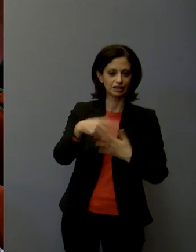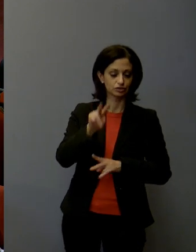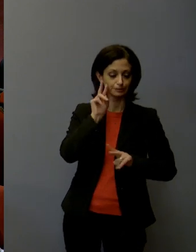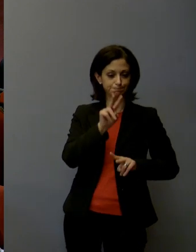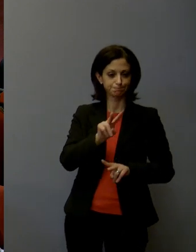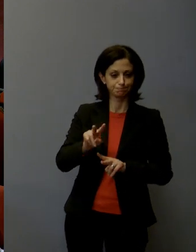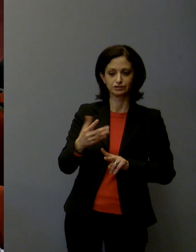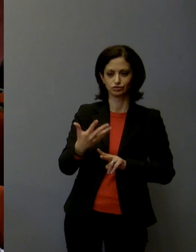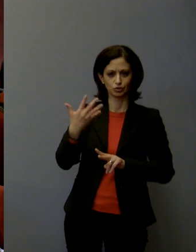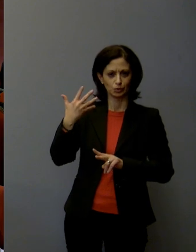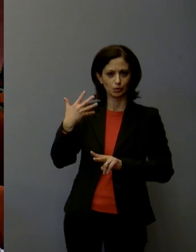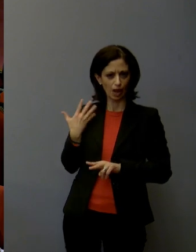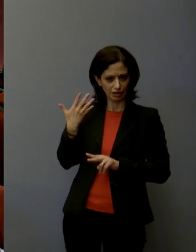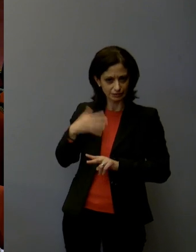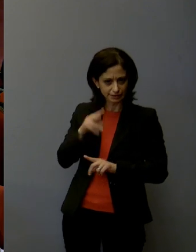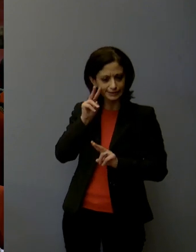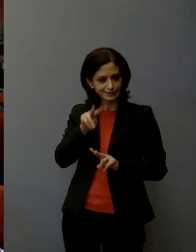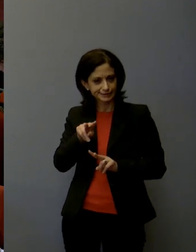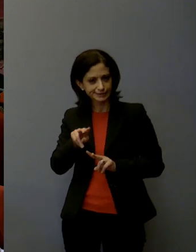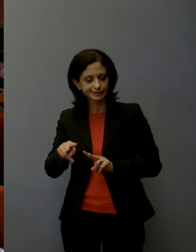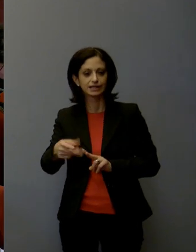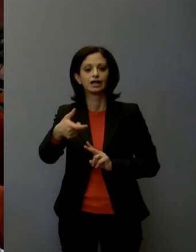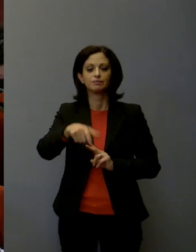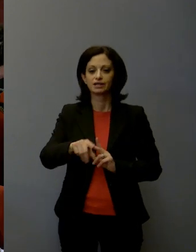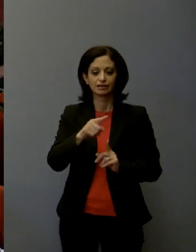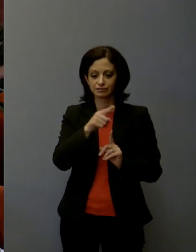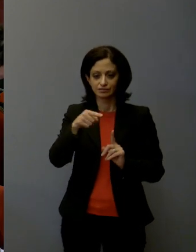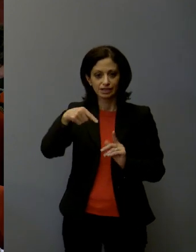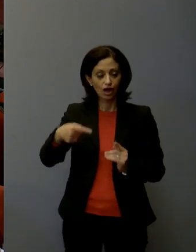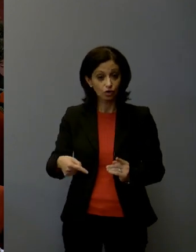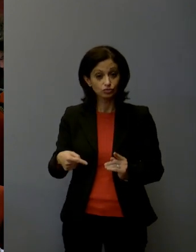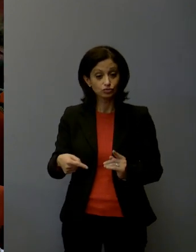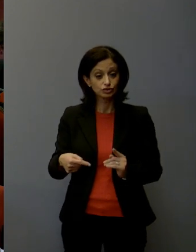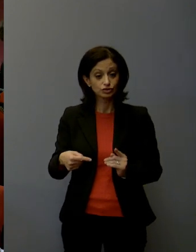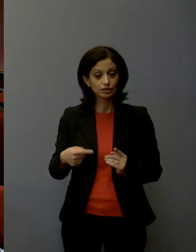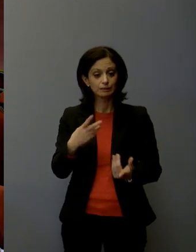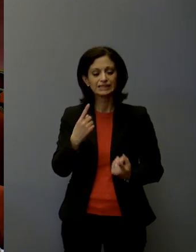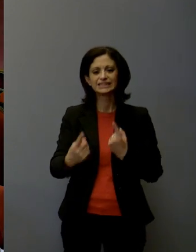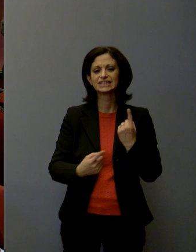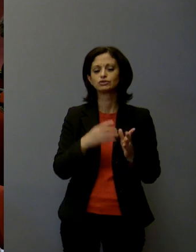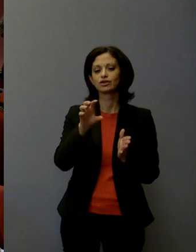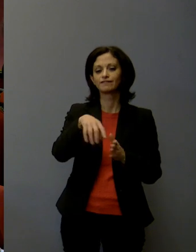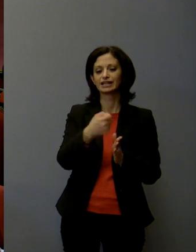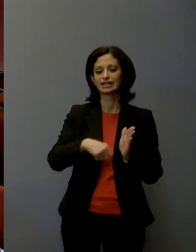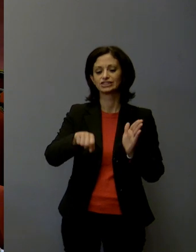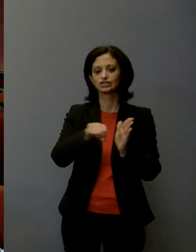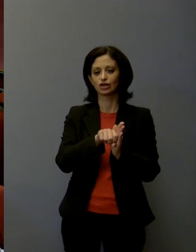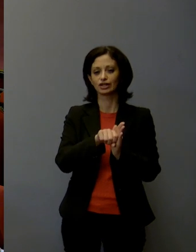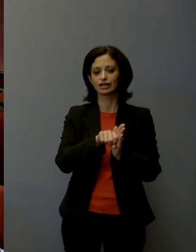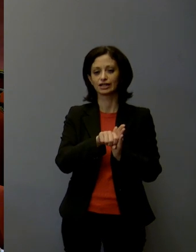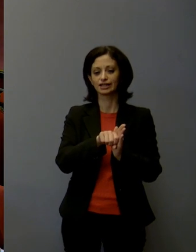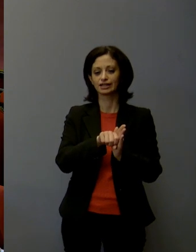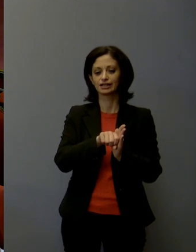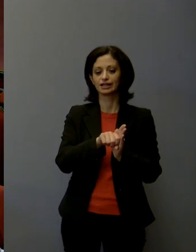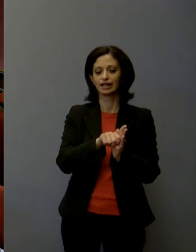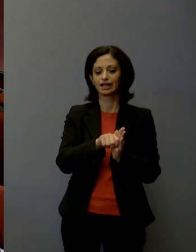Anche nei cinque anni scorsi perché non rientra ad oggi in uno delle situazioni delle ville storiche diciamo